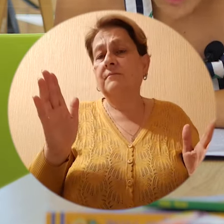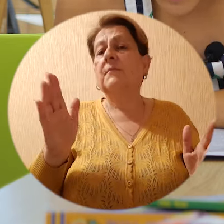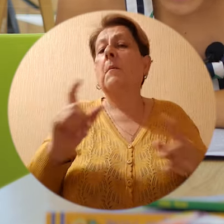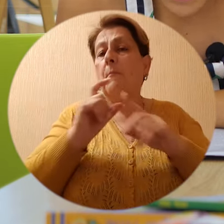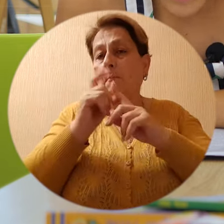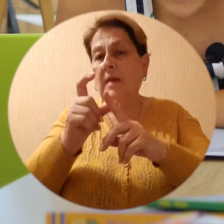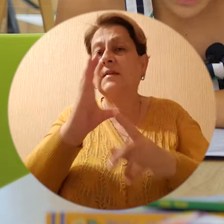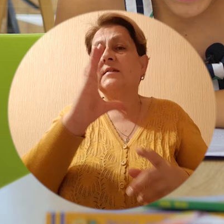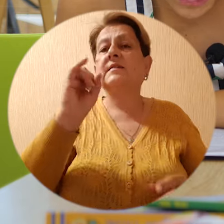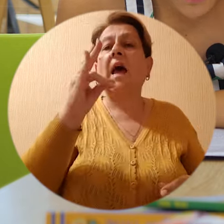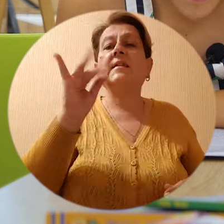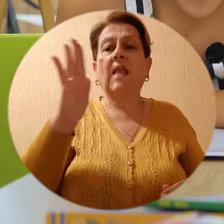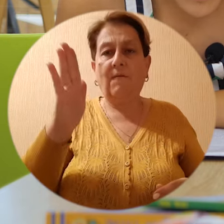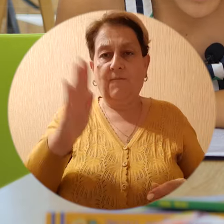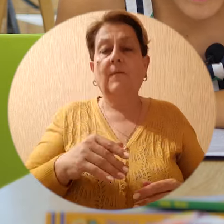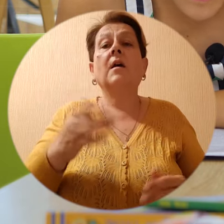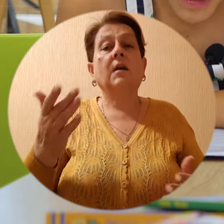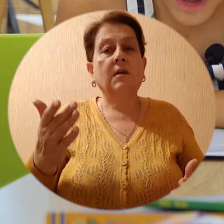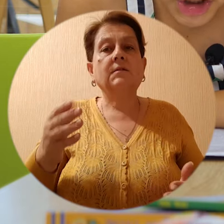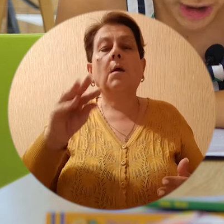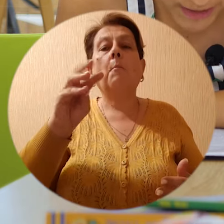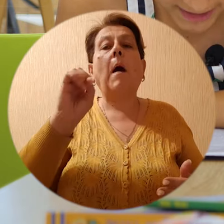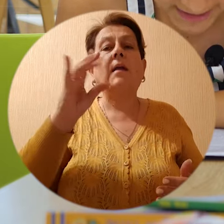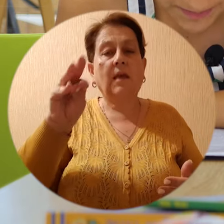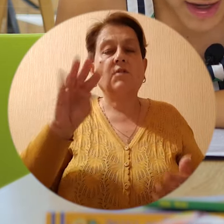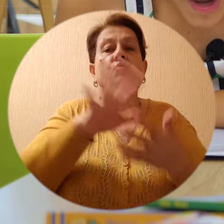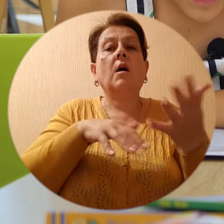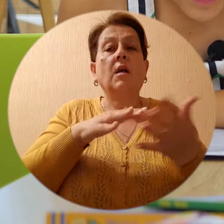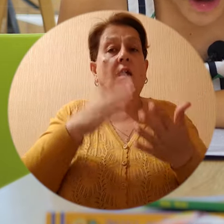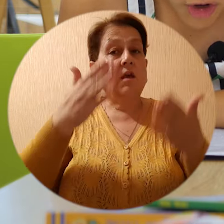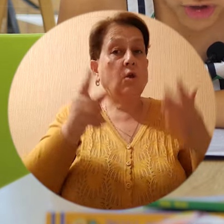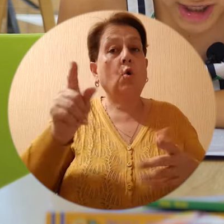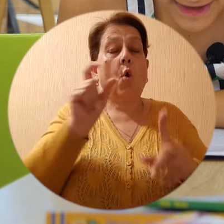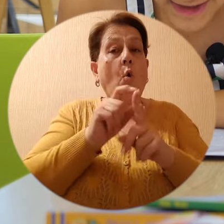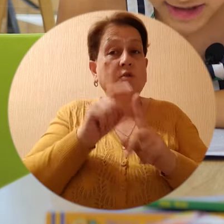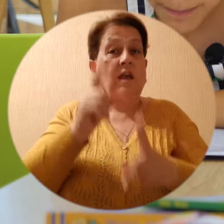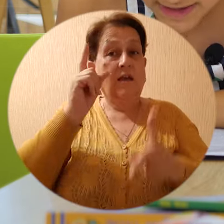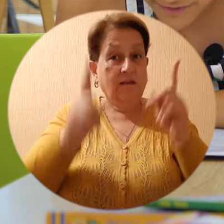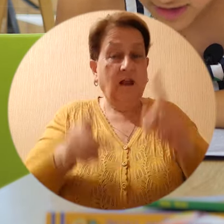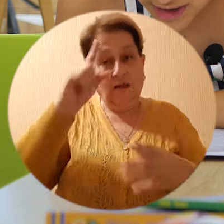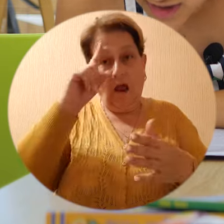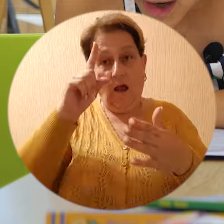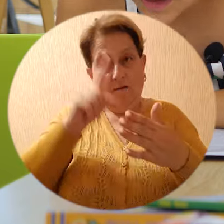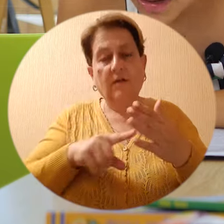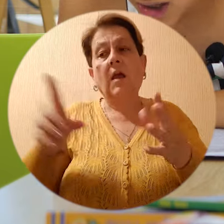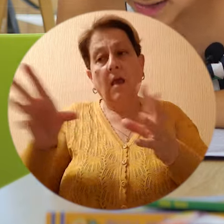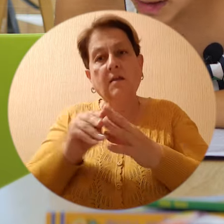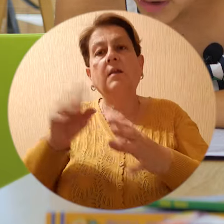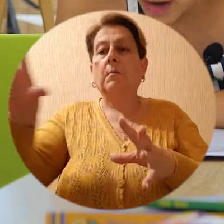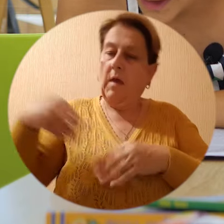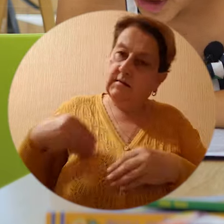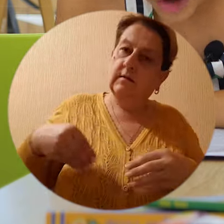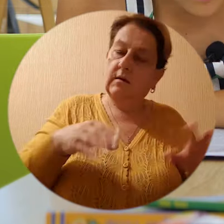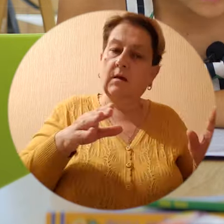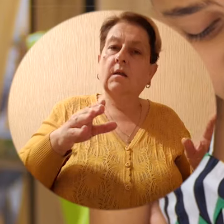ողորմածություն», պատասխանեց Ստանիսլավը։ Իսկ Մաթեյը շարունակեց. «Եթե քո խոսքերին իսկապես հավատայ, հետդ